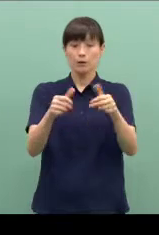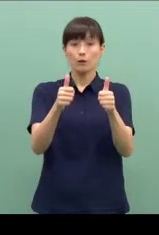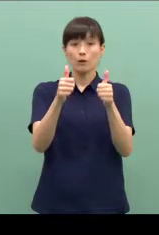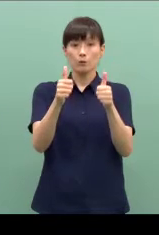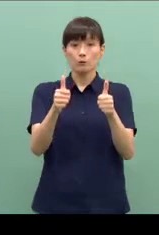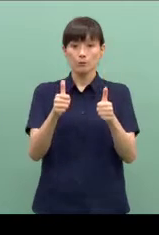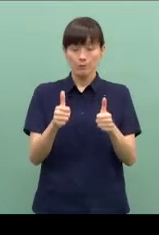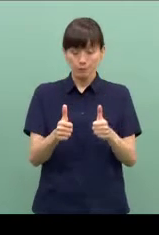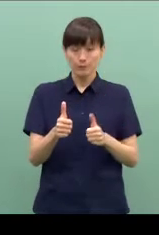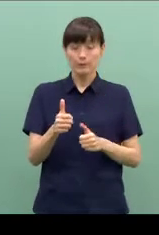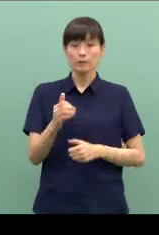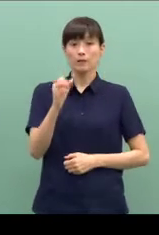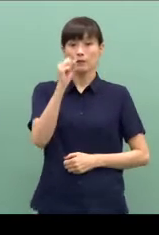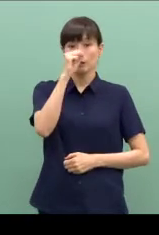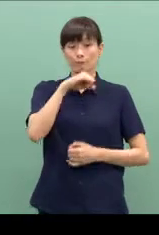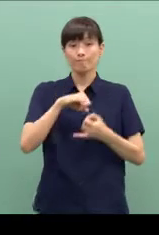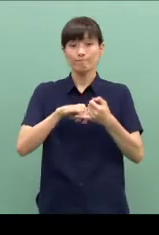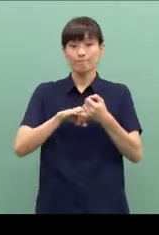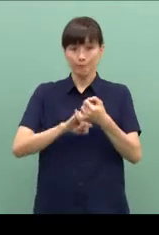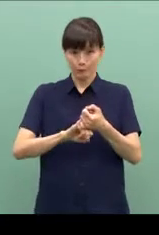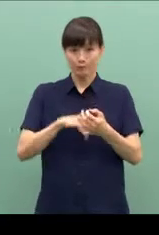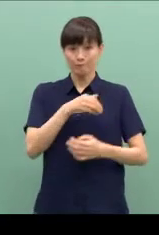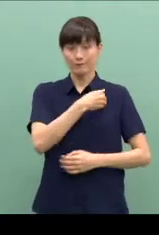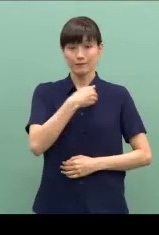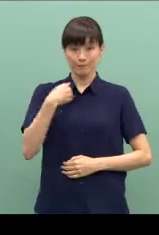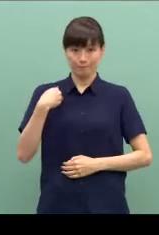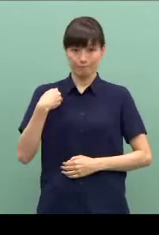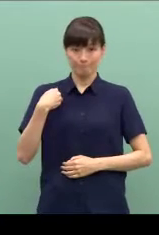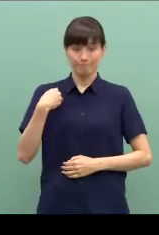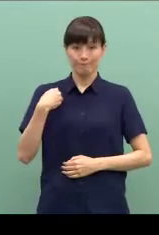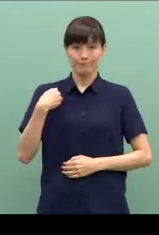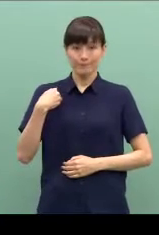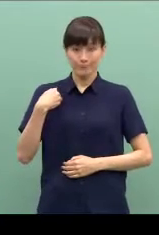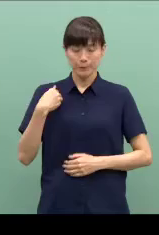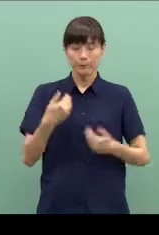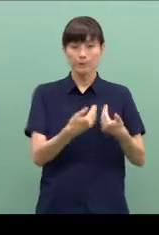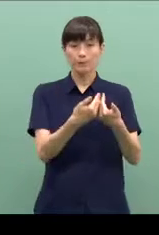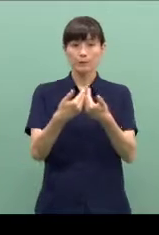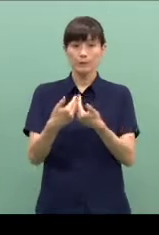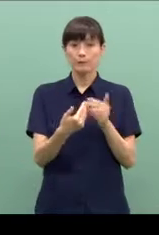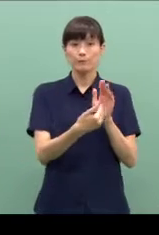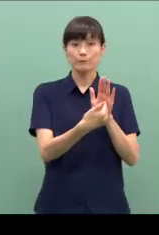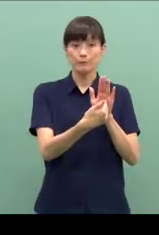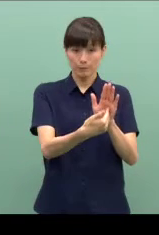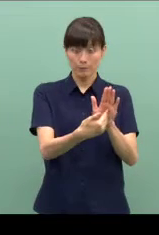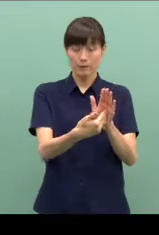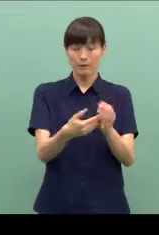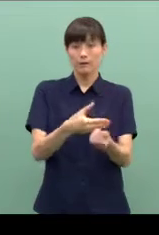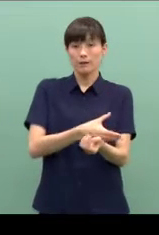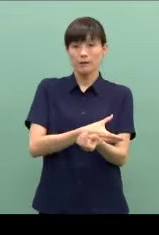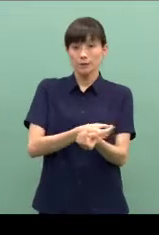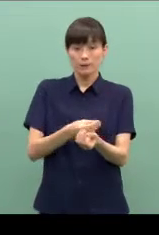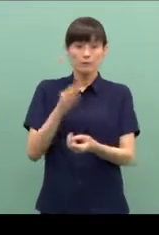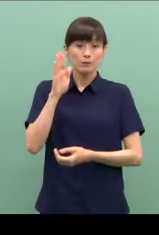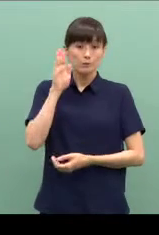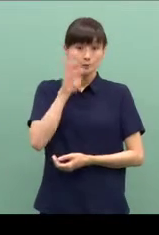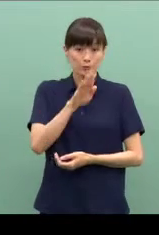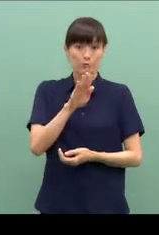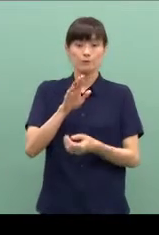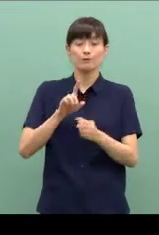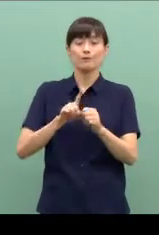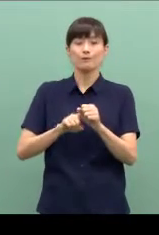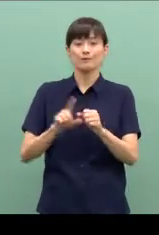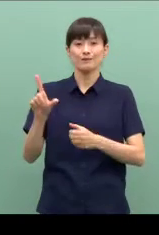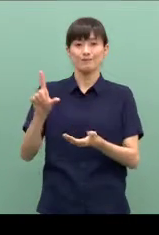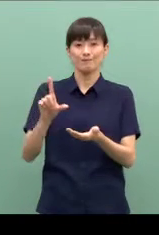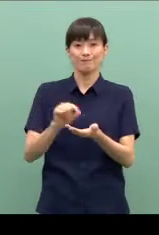ラブラッドというウェブサイトで献血の事前予約ができます。会場内での密集回避やスムーズな献血の